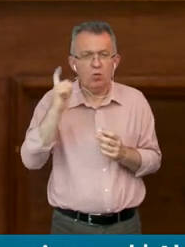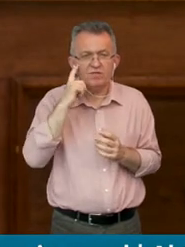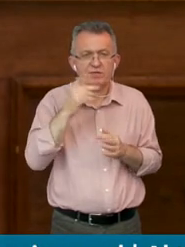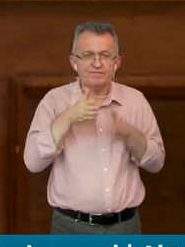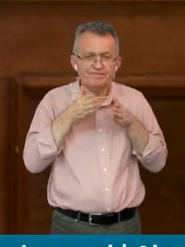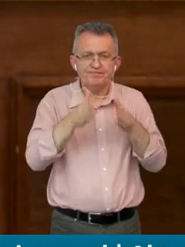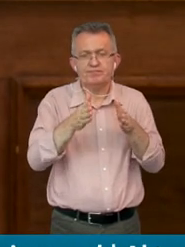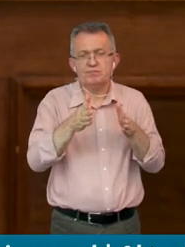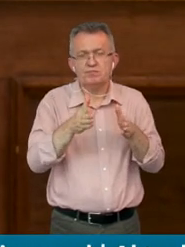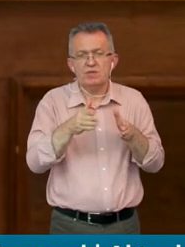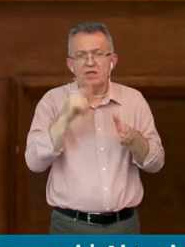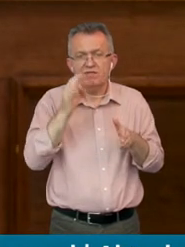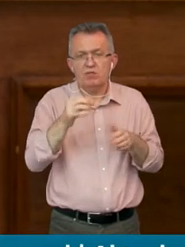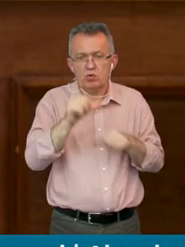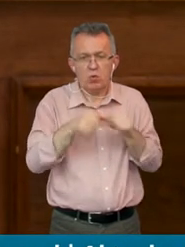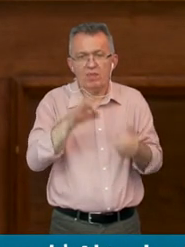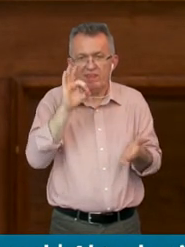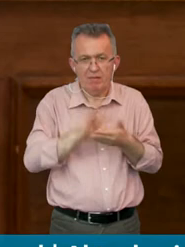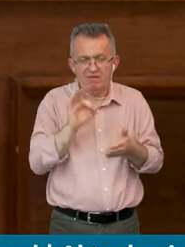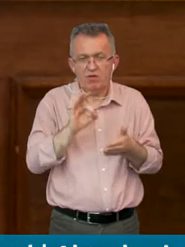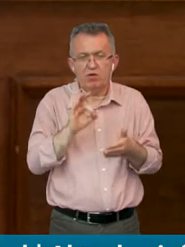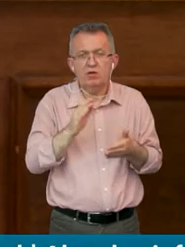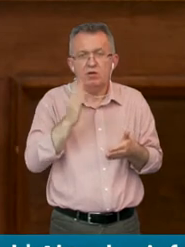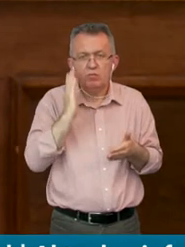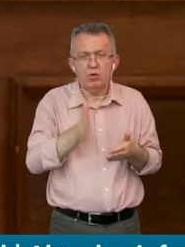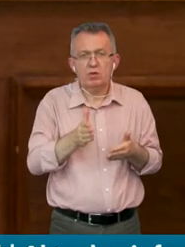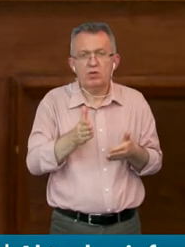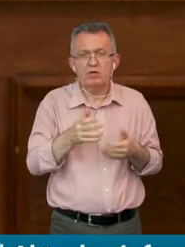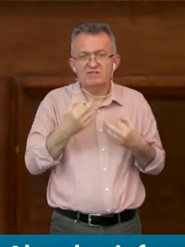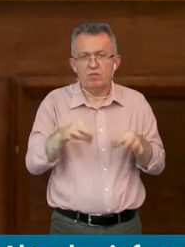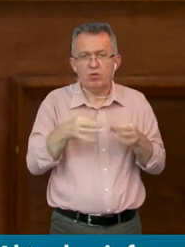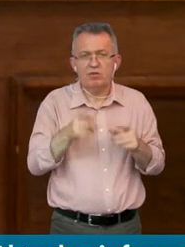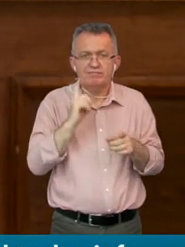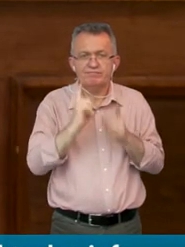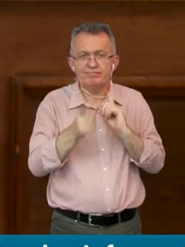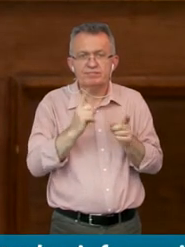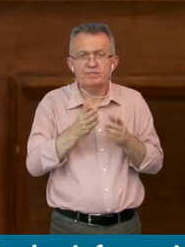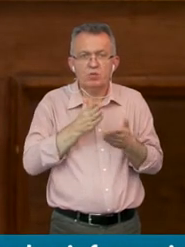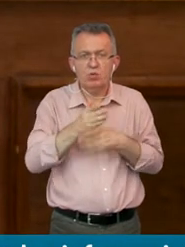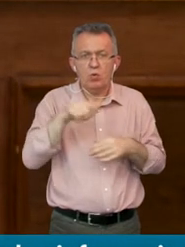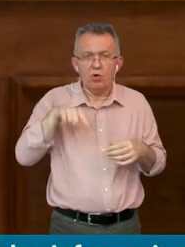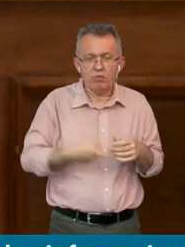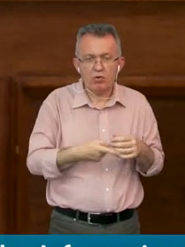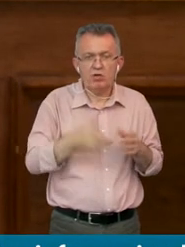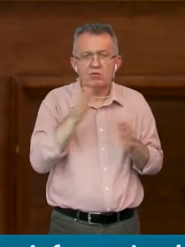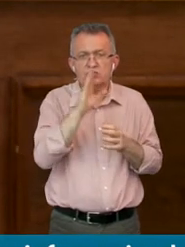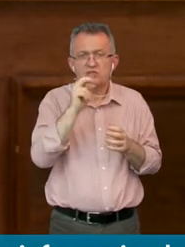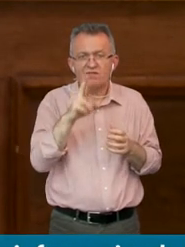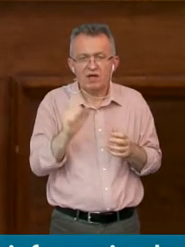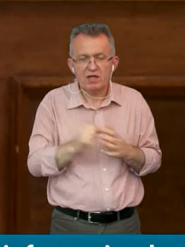to w tym roku na pewno będziemy już mogli swobodniej przejeżdżać przez Głębokie, przez Szafera,